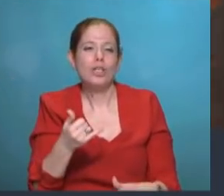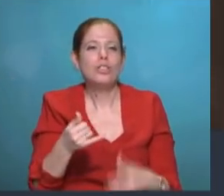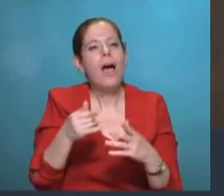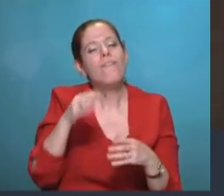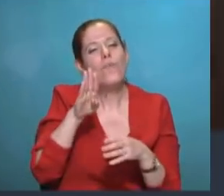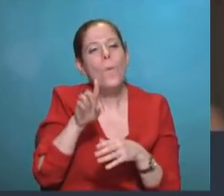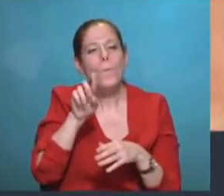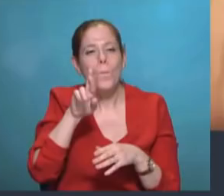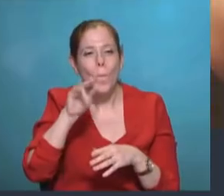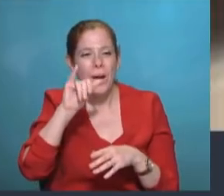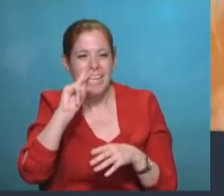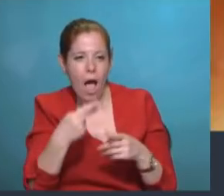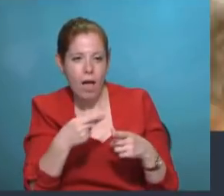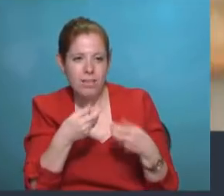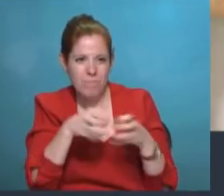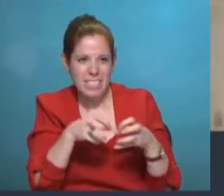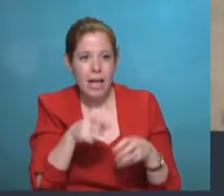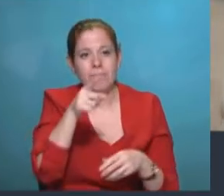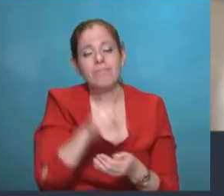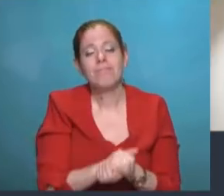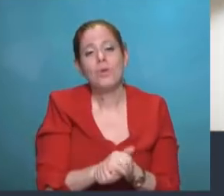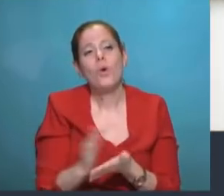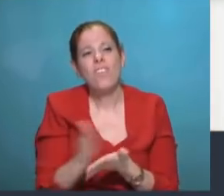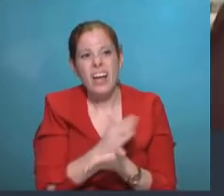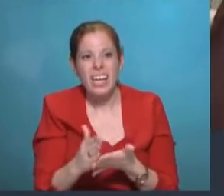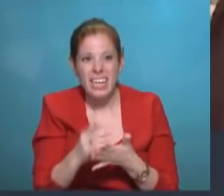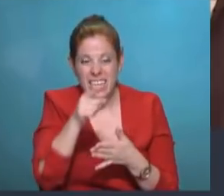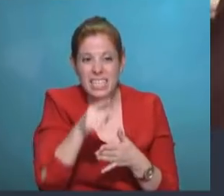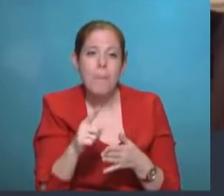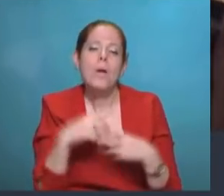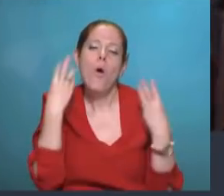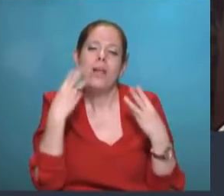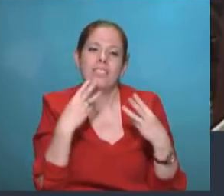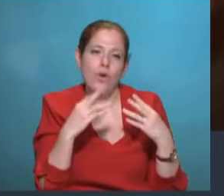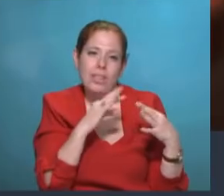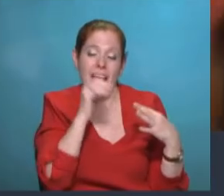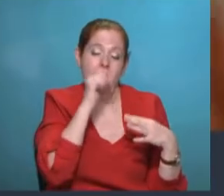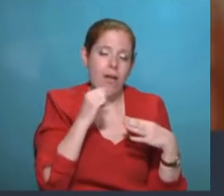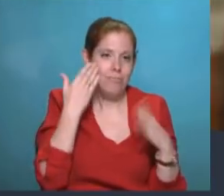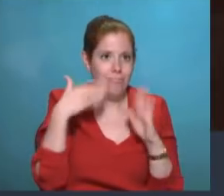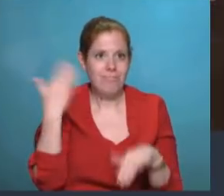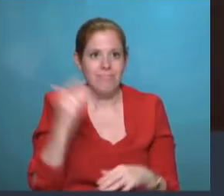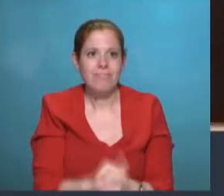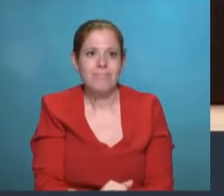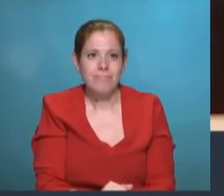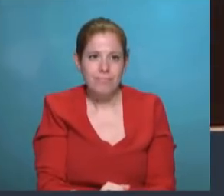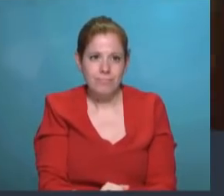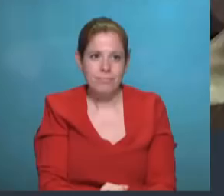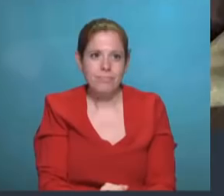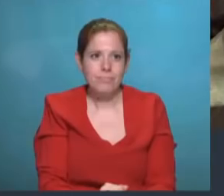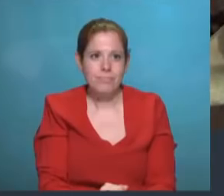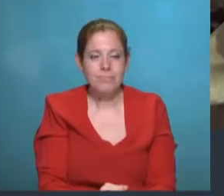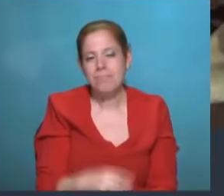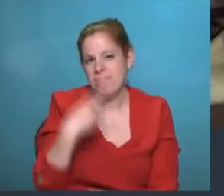קובי מדוכן הבוריקה כבר הכין את נאום המחירה שלו בכל השפות. This pastry is my grandma make it so made. שיבורי קרטושקה יייצה